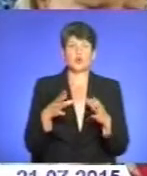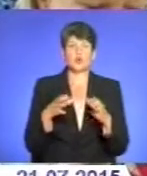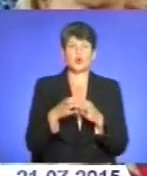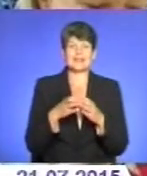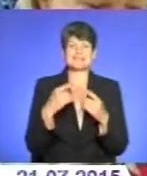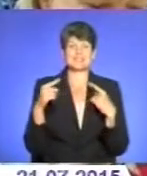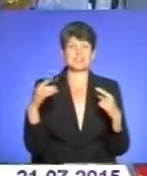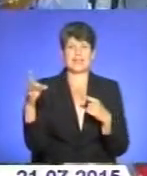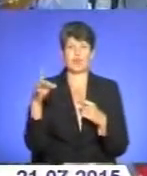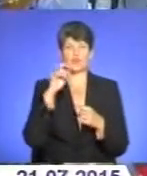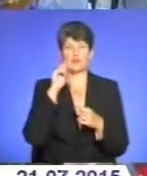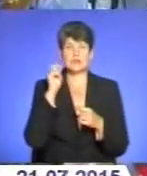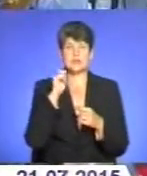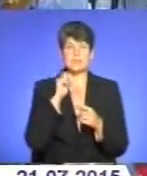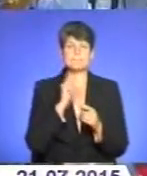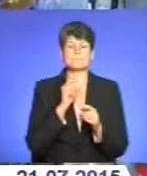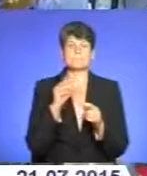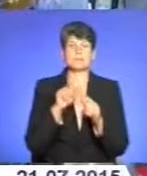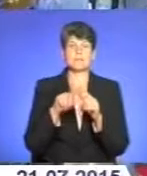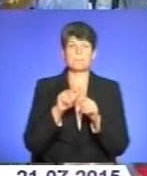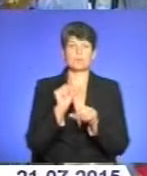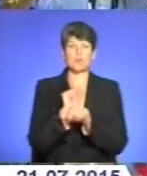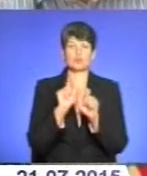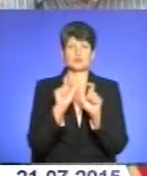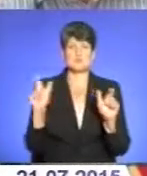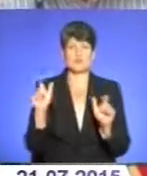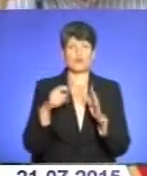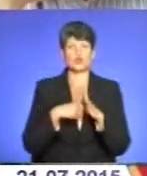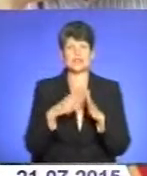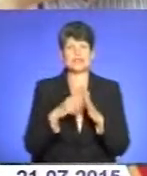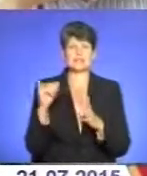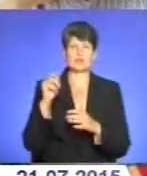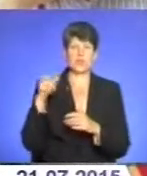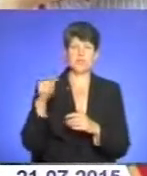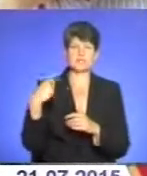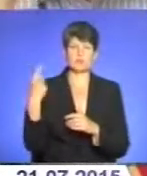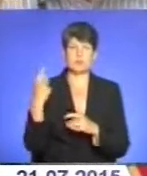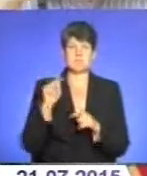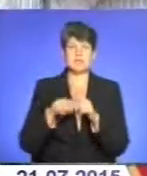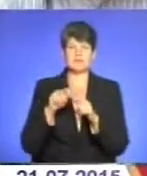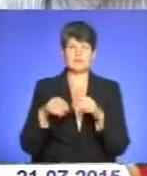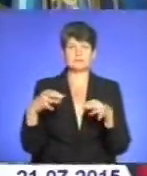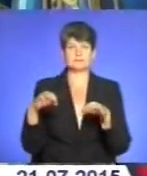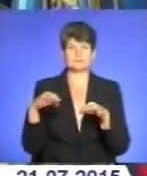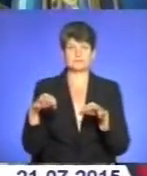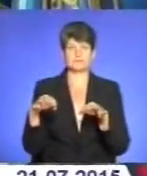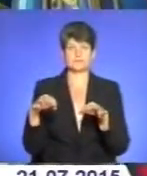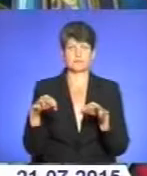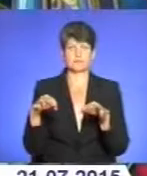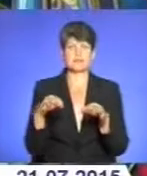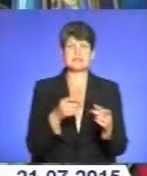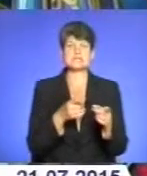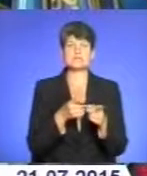регіонів України. Патрулювали на блокпостах у Донецькій і Луганській областях, перевіряли транспортні засоби. Зброю